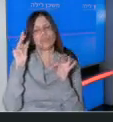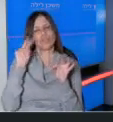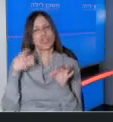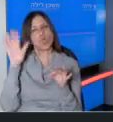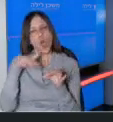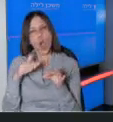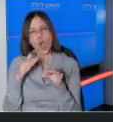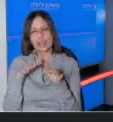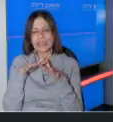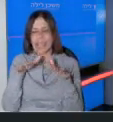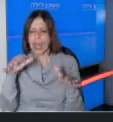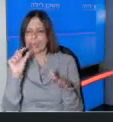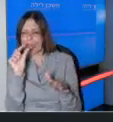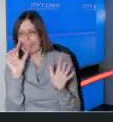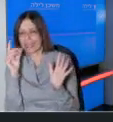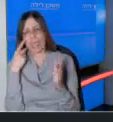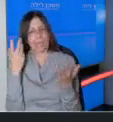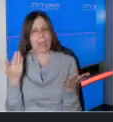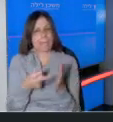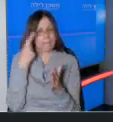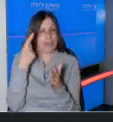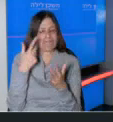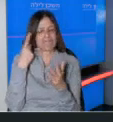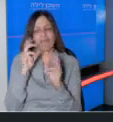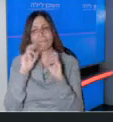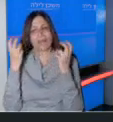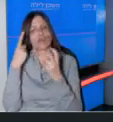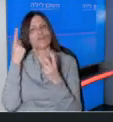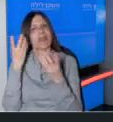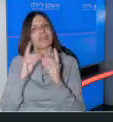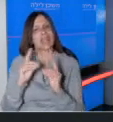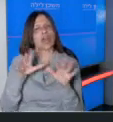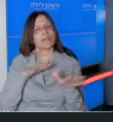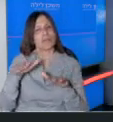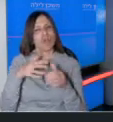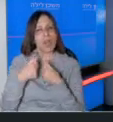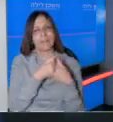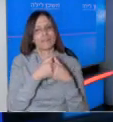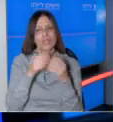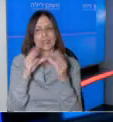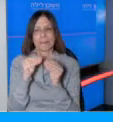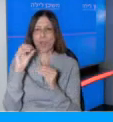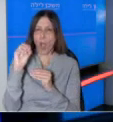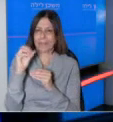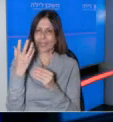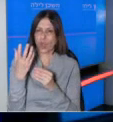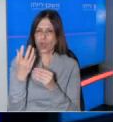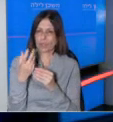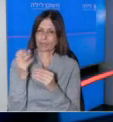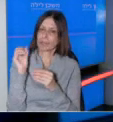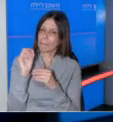איזשהו גלון קטן. בואו ונראה מה הפאנל שלנו חושב על הדרך שהממשלה מתמודדת עם האומיקרון. עולה